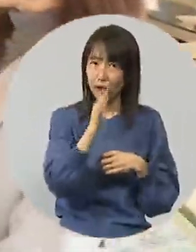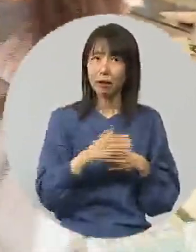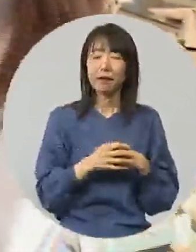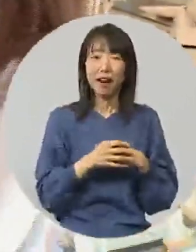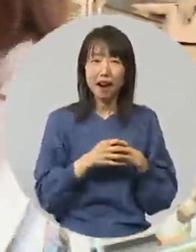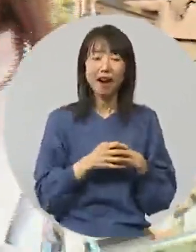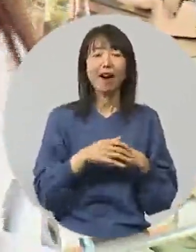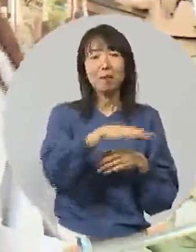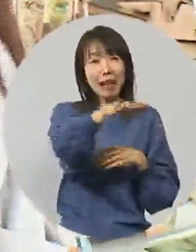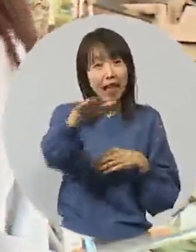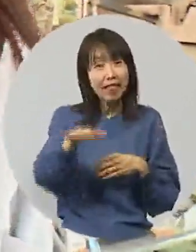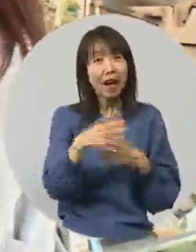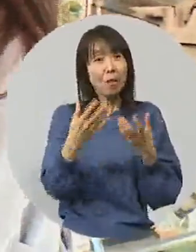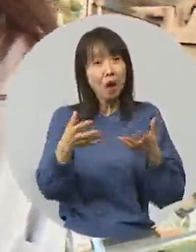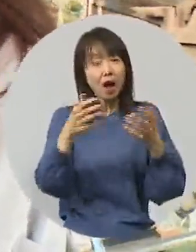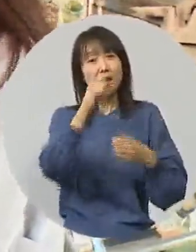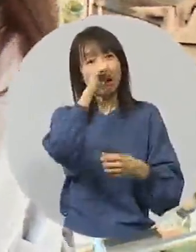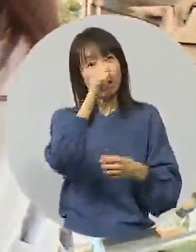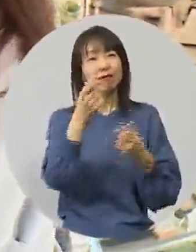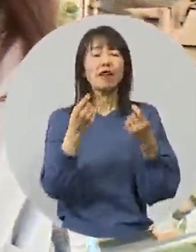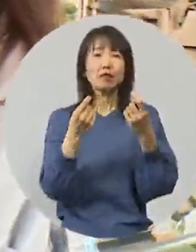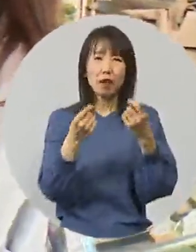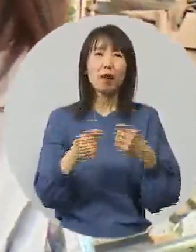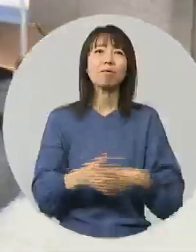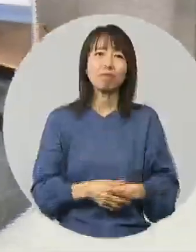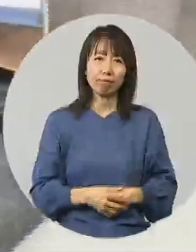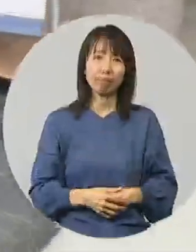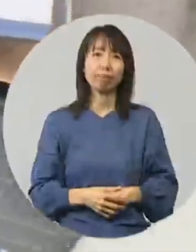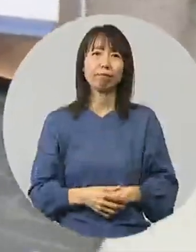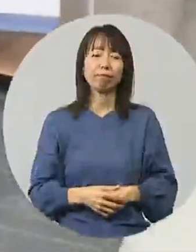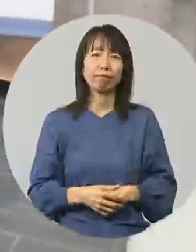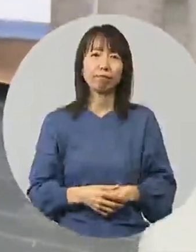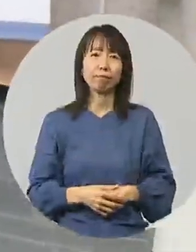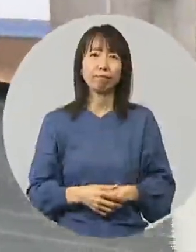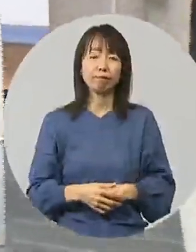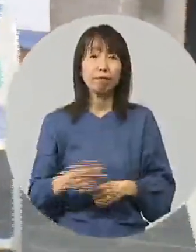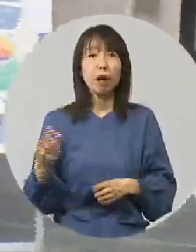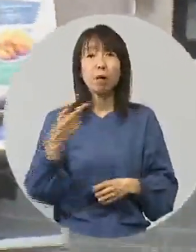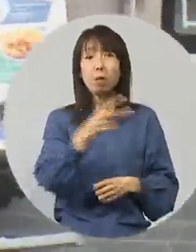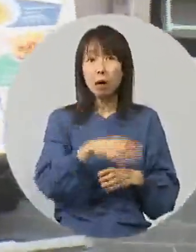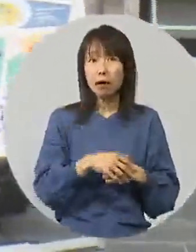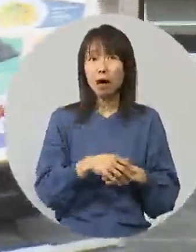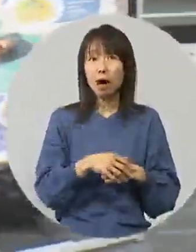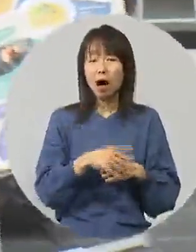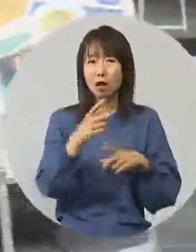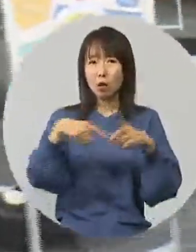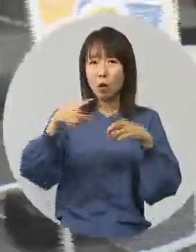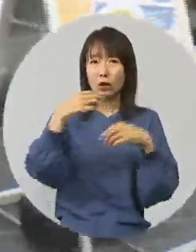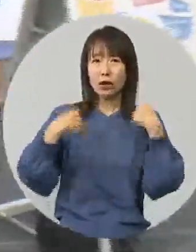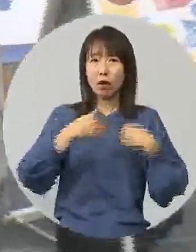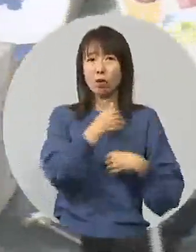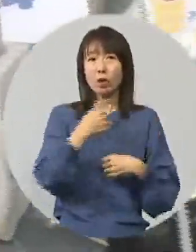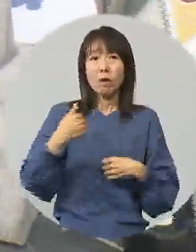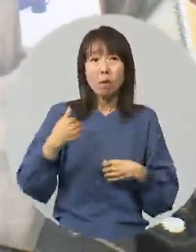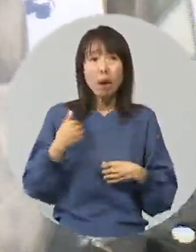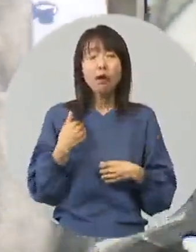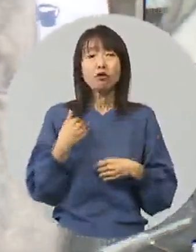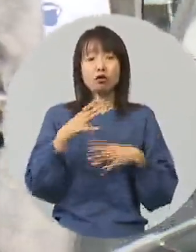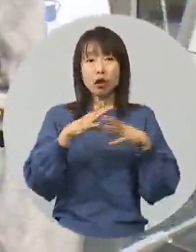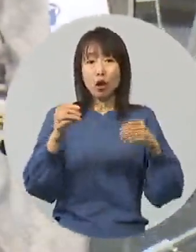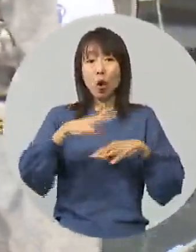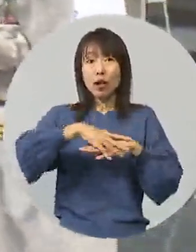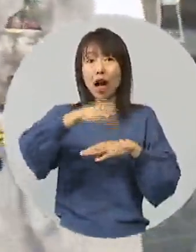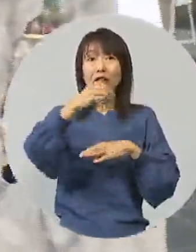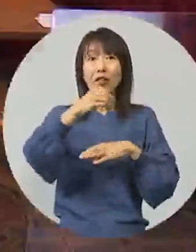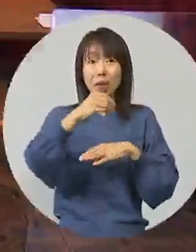全体が盛り上がっていくといいですね。 そうですね、はい、 また冒険をより楽しめる日本初のリア